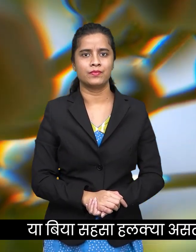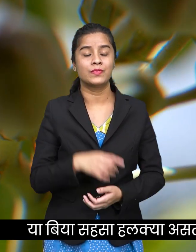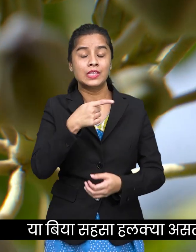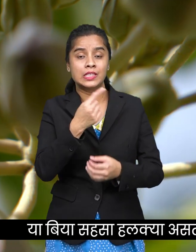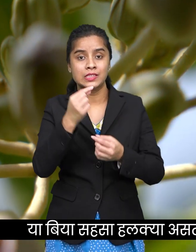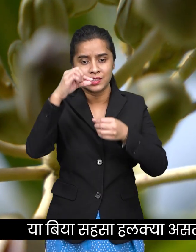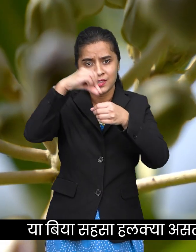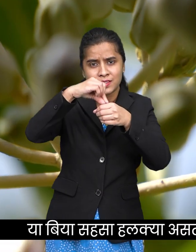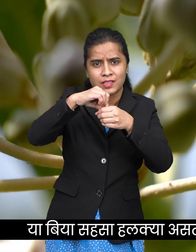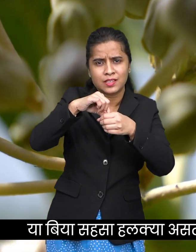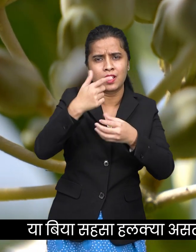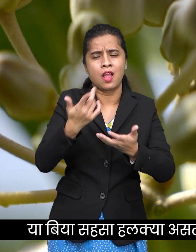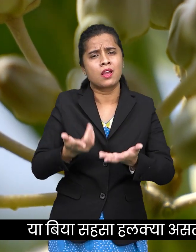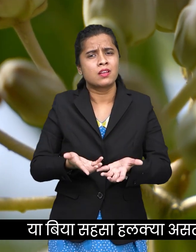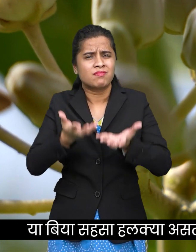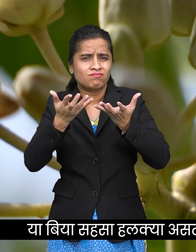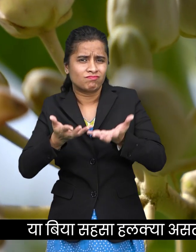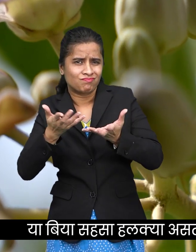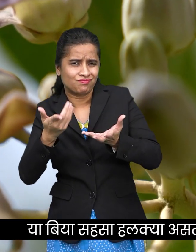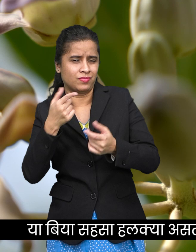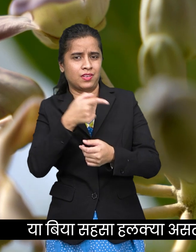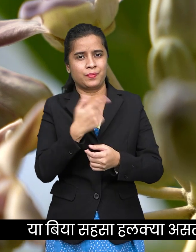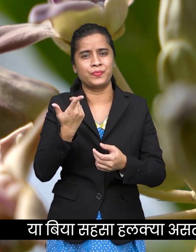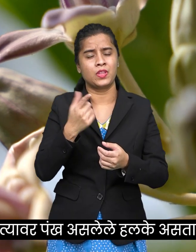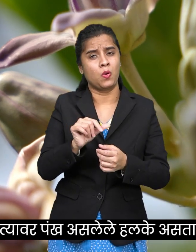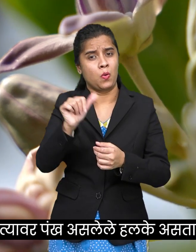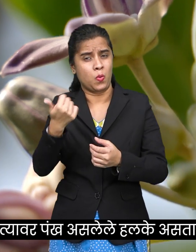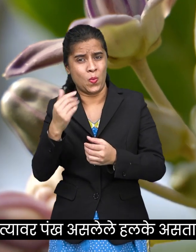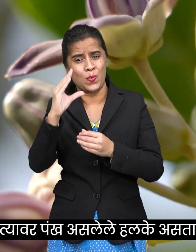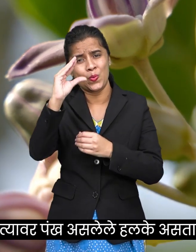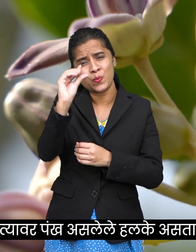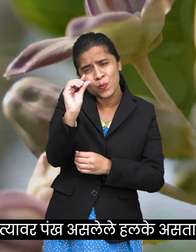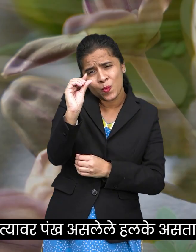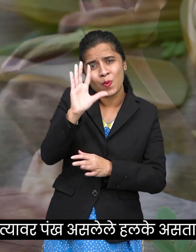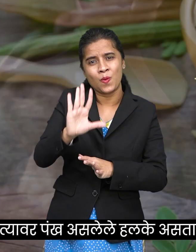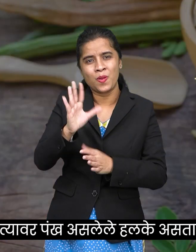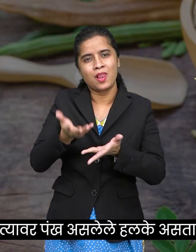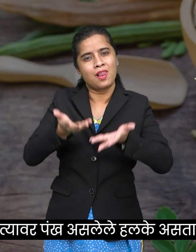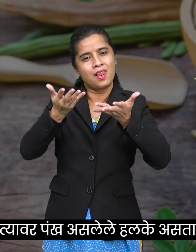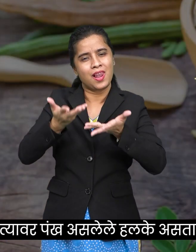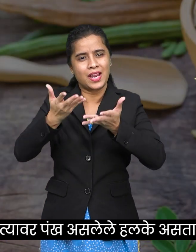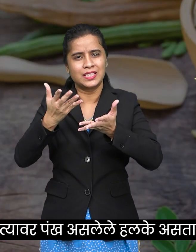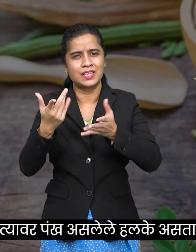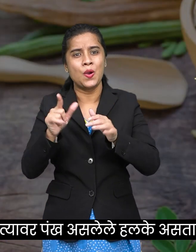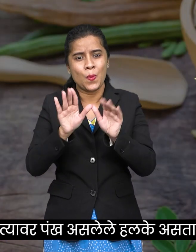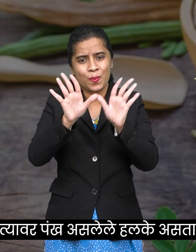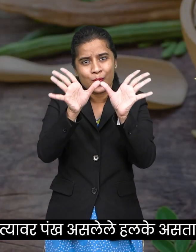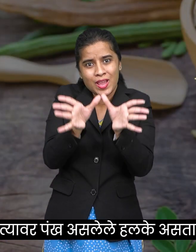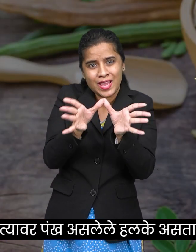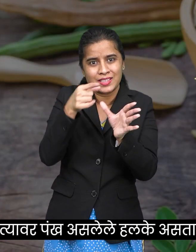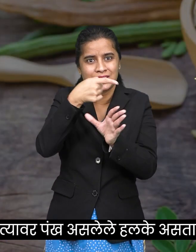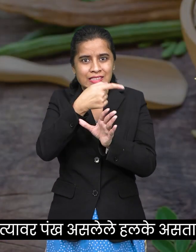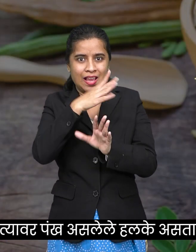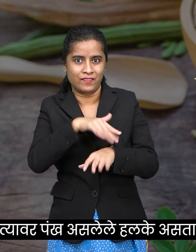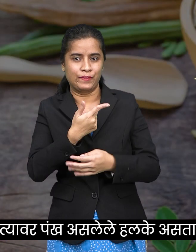या बिया सहसा हलक्या असतात आणि एकतर खूप लहान असतात किंवा त्यावर पंख असलेले हलके असतात किंवा त्यांच्यावर काही केसाळ रचना